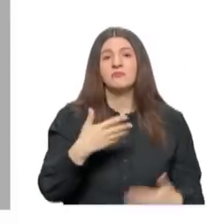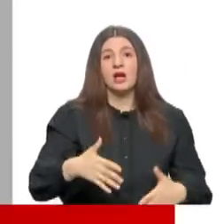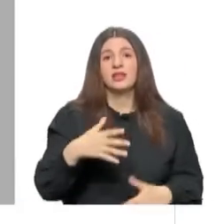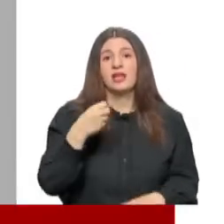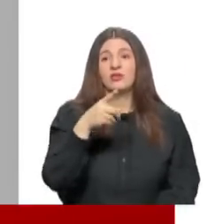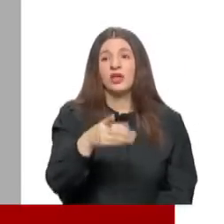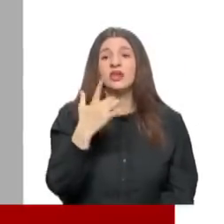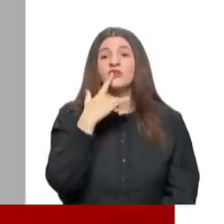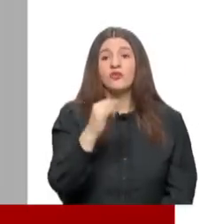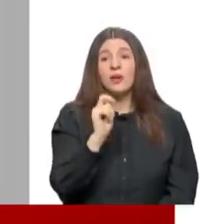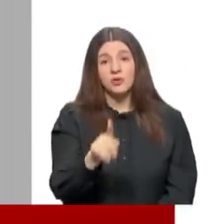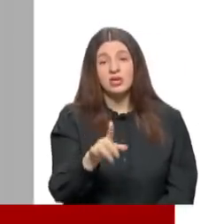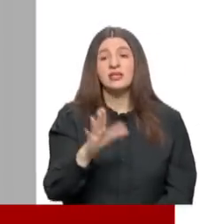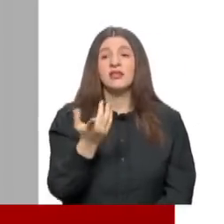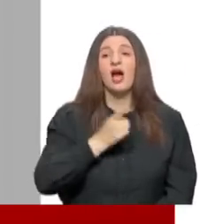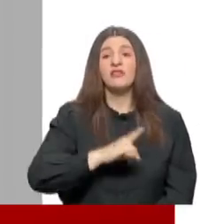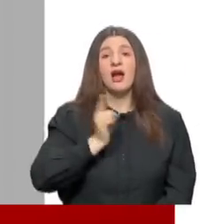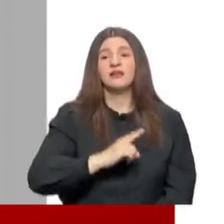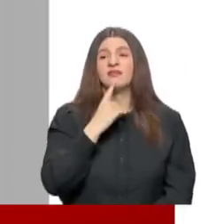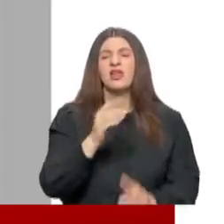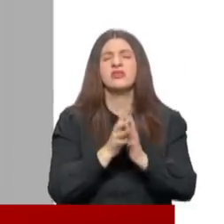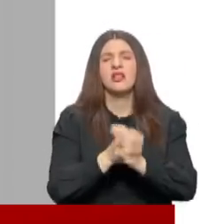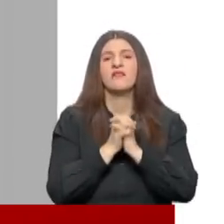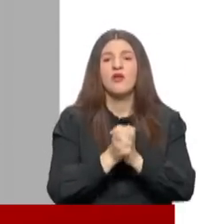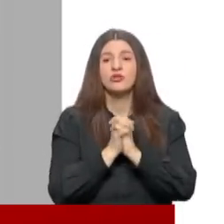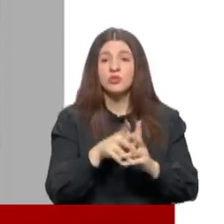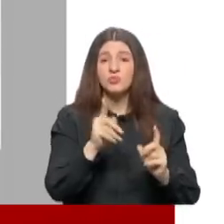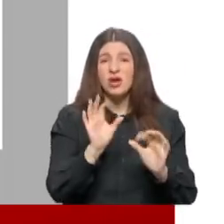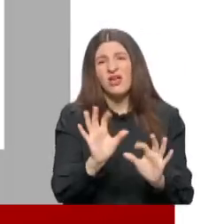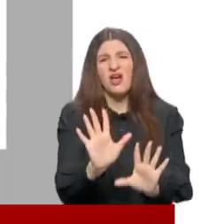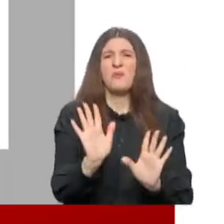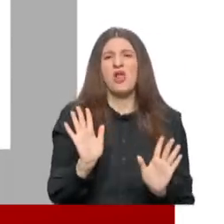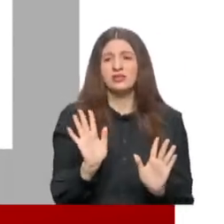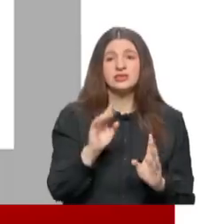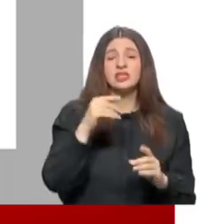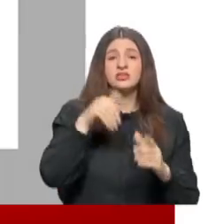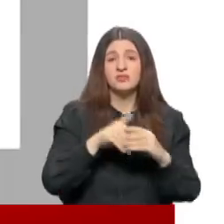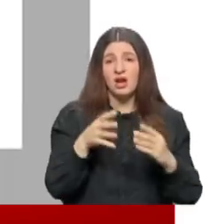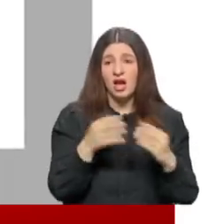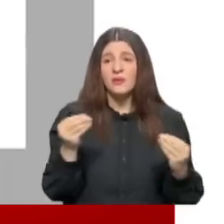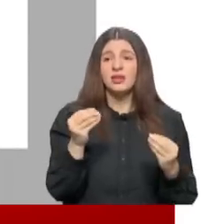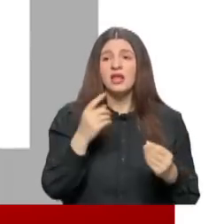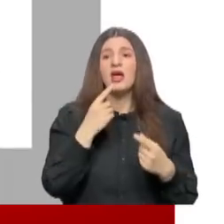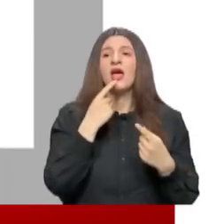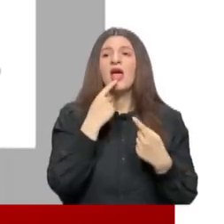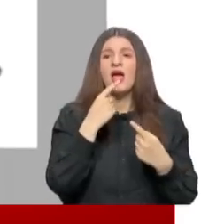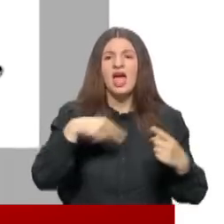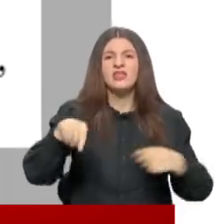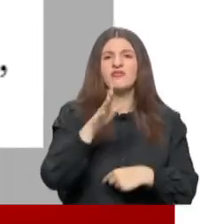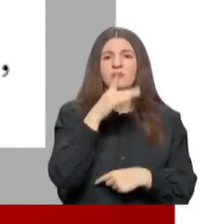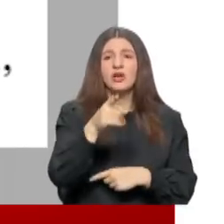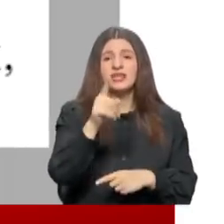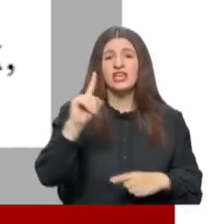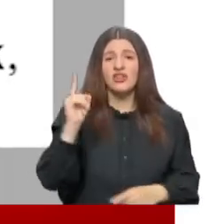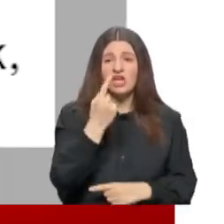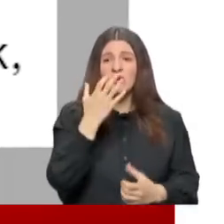paniktesin Erdoğan. Ya küfür ediyorsun ya aday aday diye yalvarıyorsun. Bu kadarcıksın. Seçimi kaybettiğini etrafındakiler de biliyor. Senin